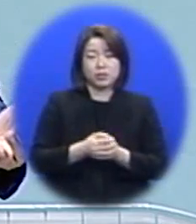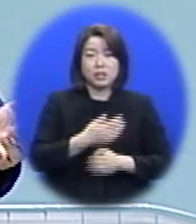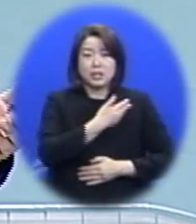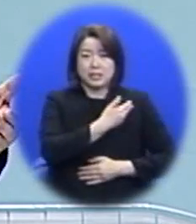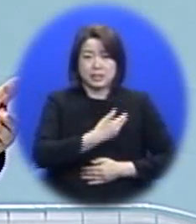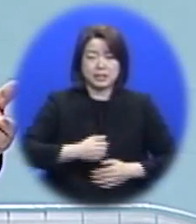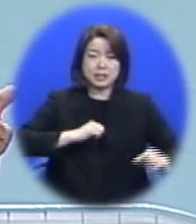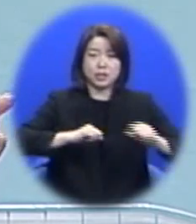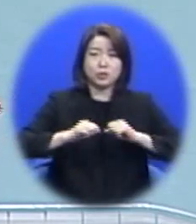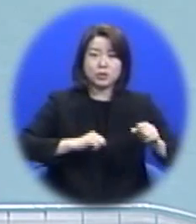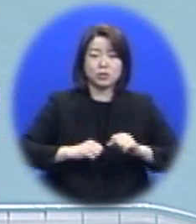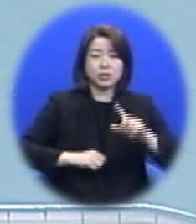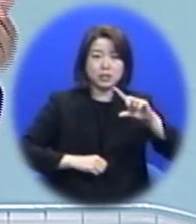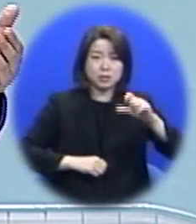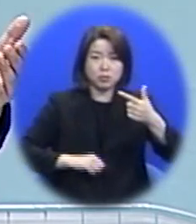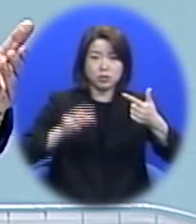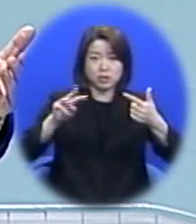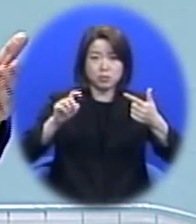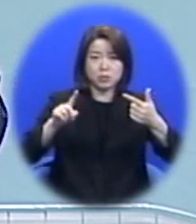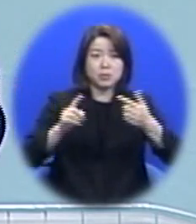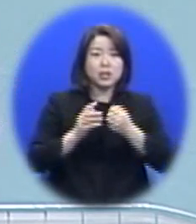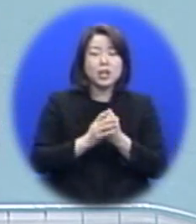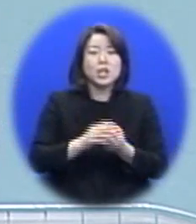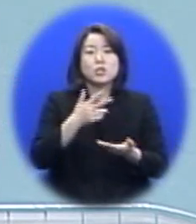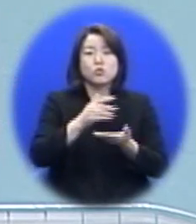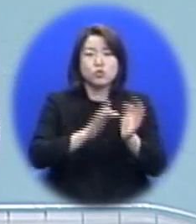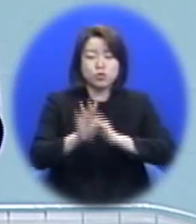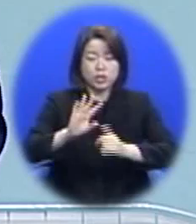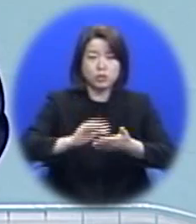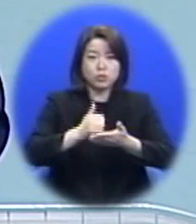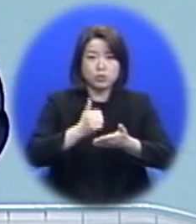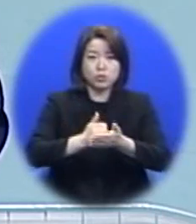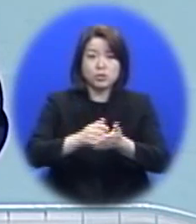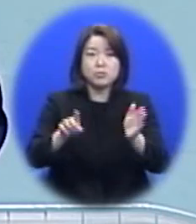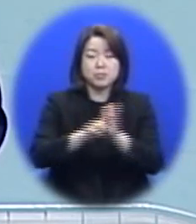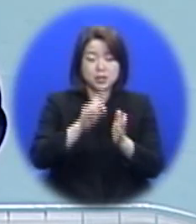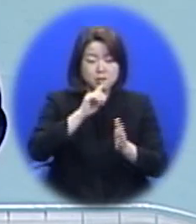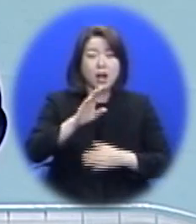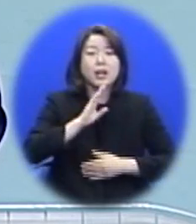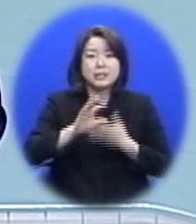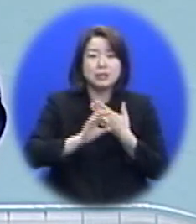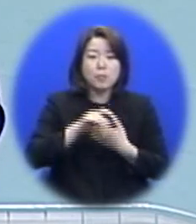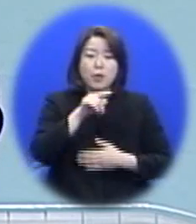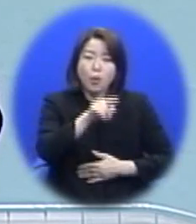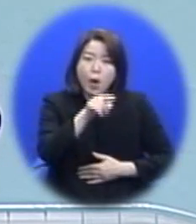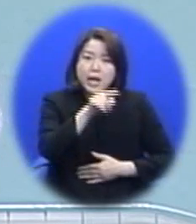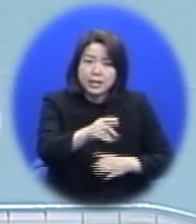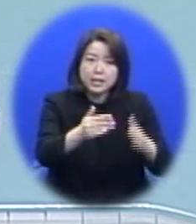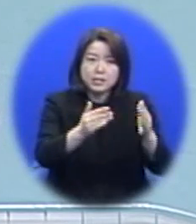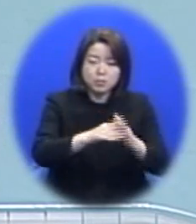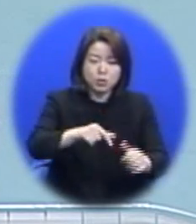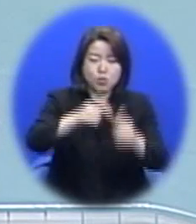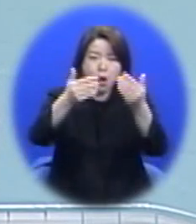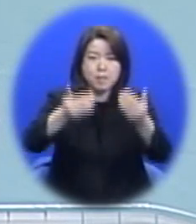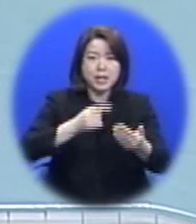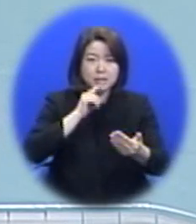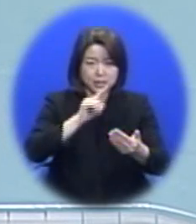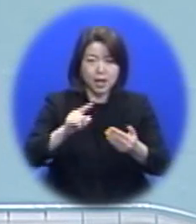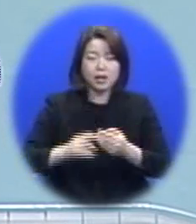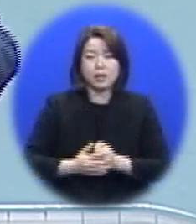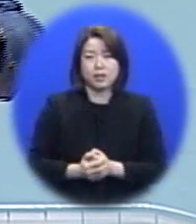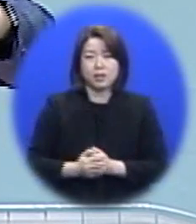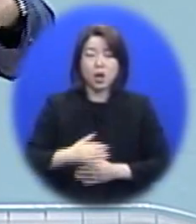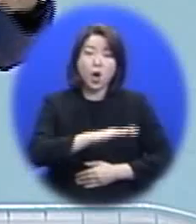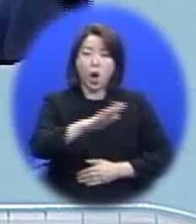사도행전 16장 31절에 주 예수를 믿으라 그리하면 너와 내 집이 구원을 받으리라.